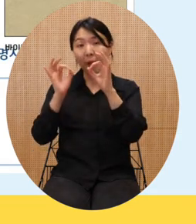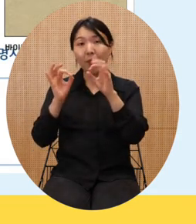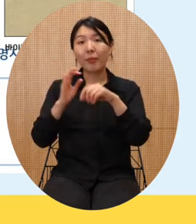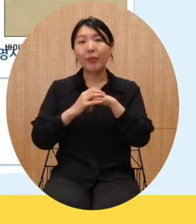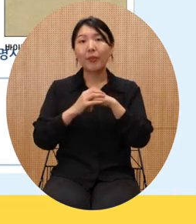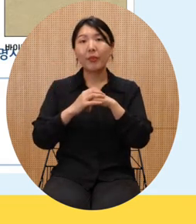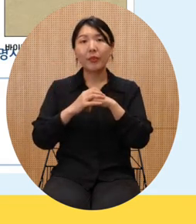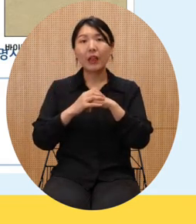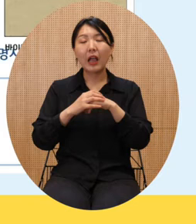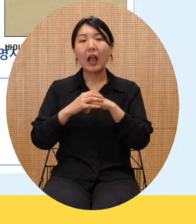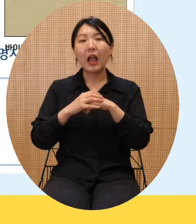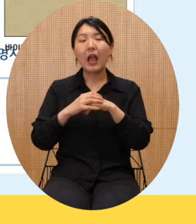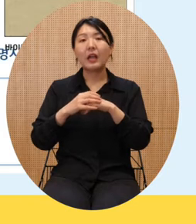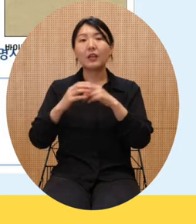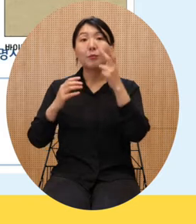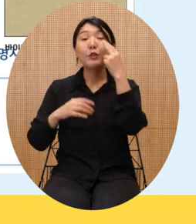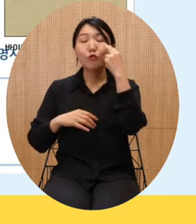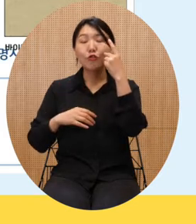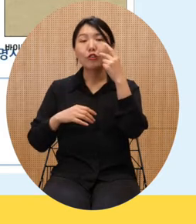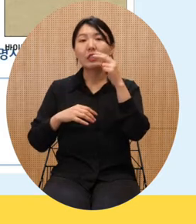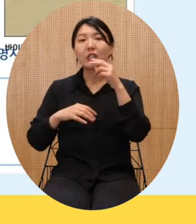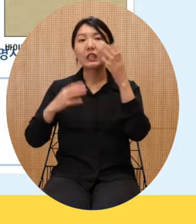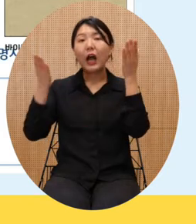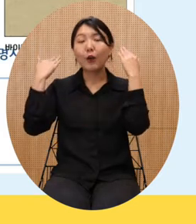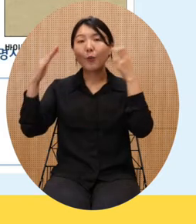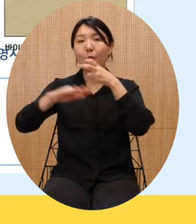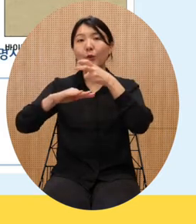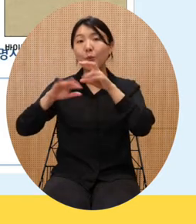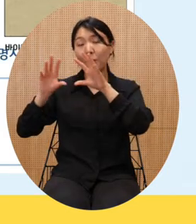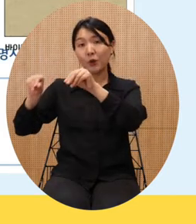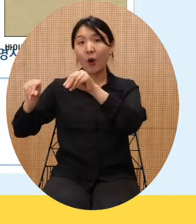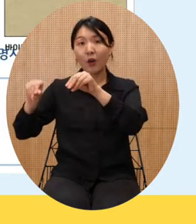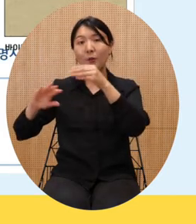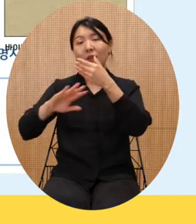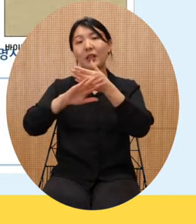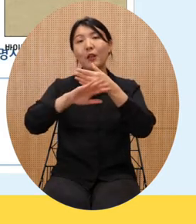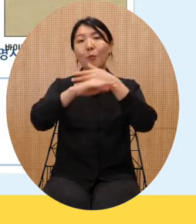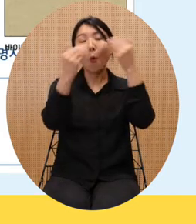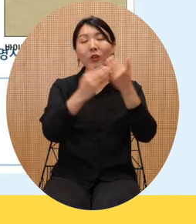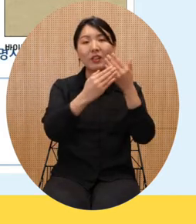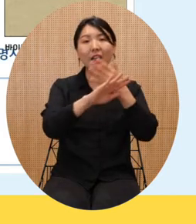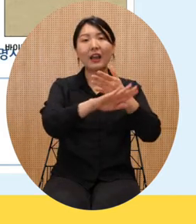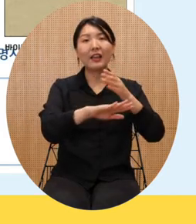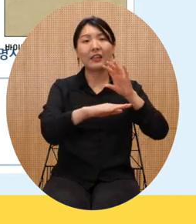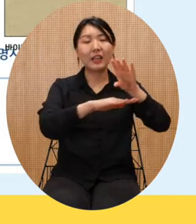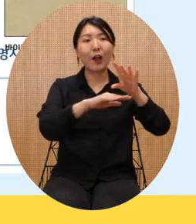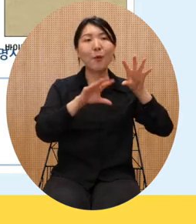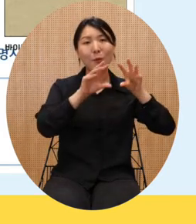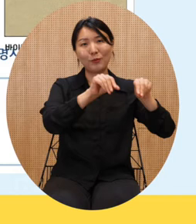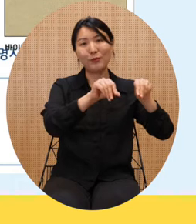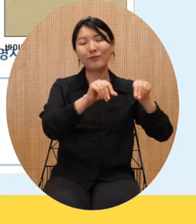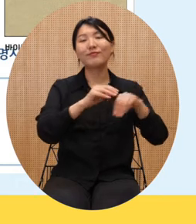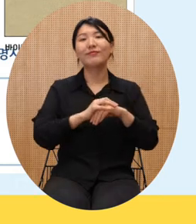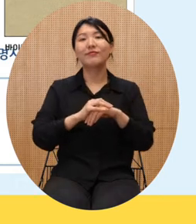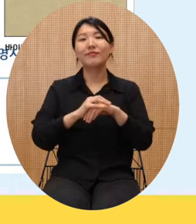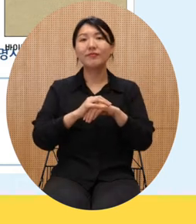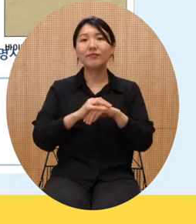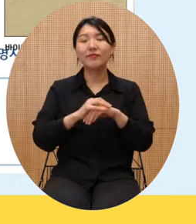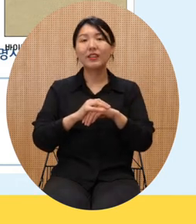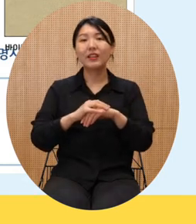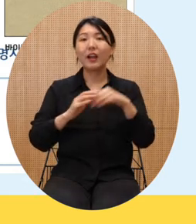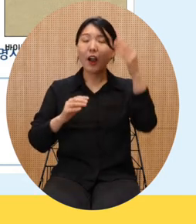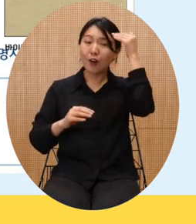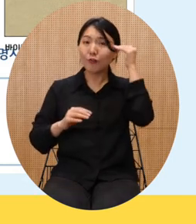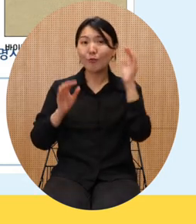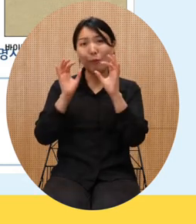완전히 달라요. 아동의 스쿨버스는 스쿨버스가 서면 다 서야 되는 거죠. 차들은 다. 도로 가다가도 다 서야 되는데